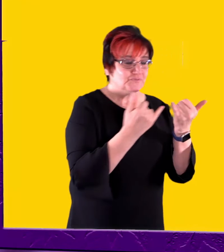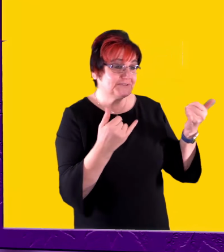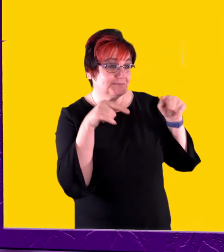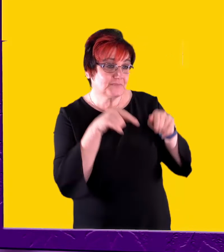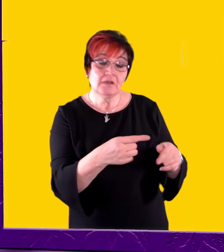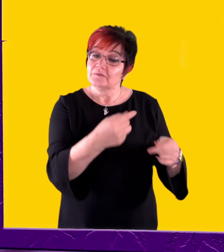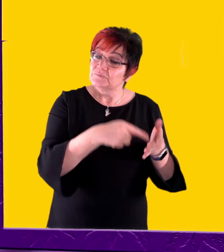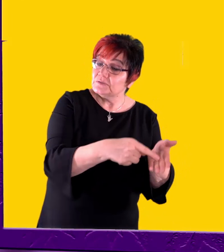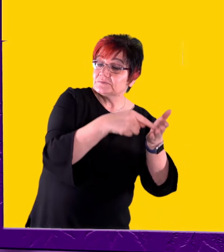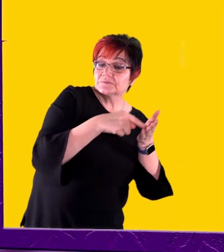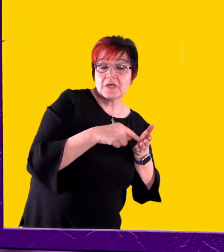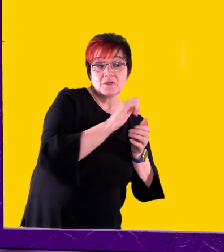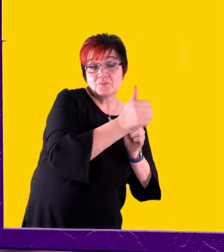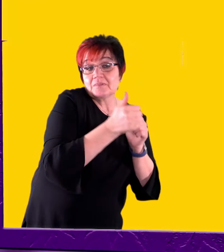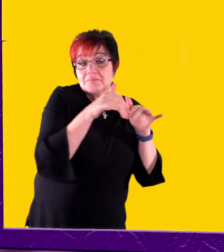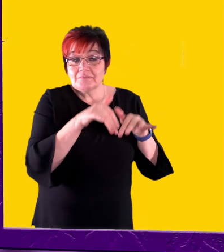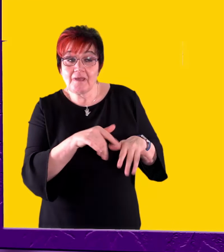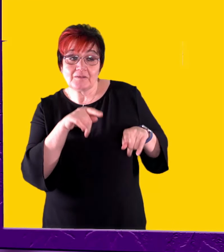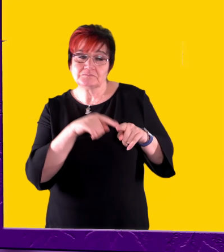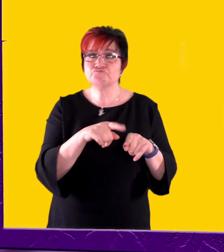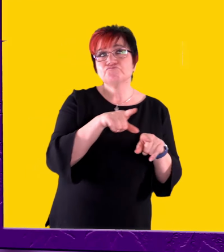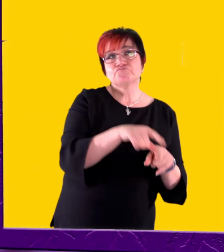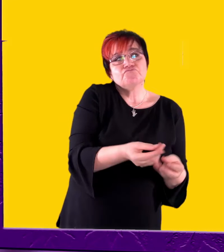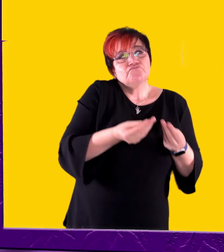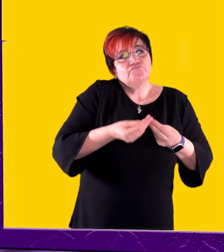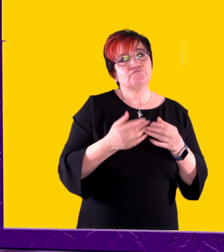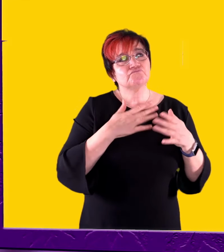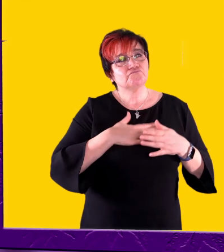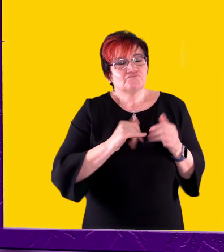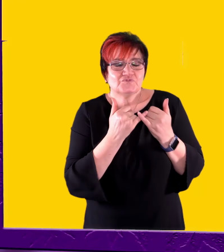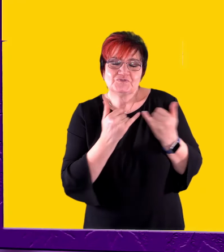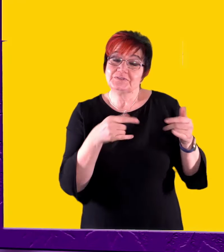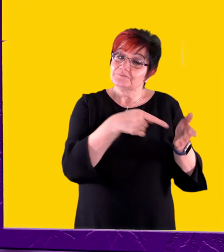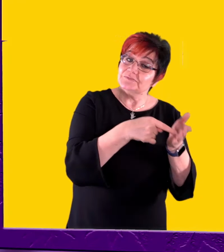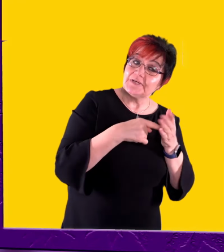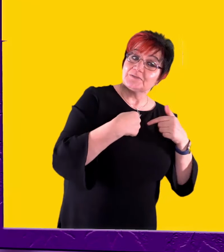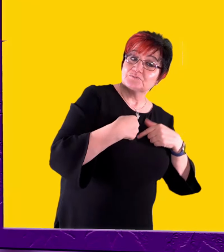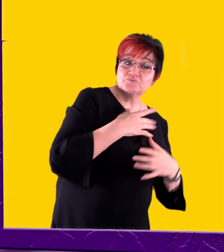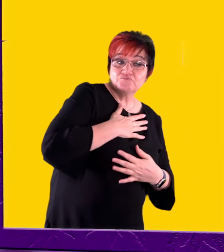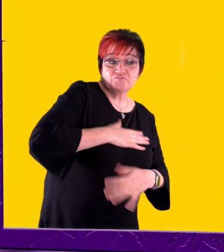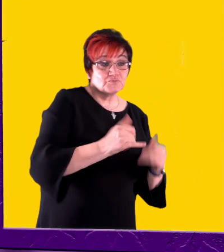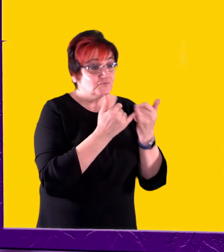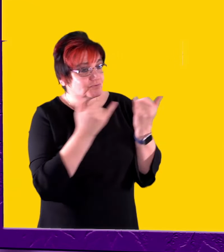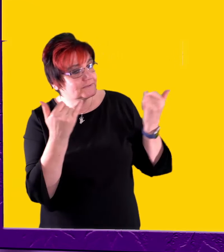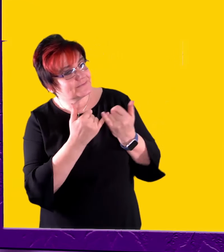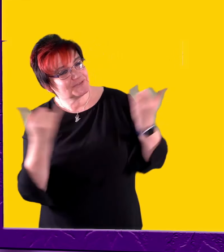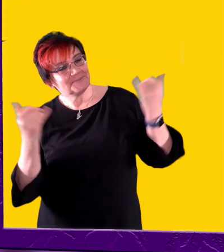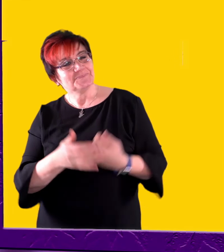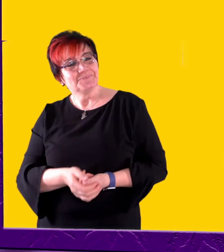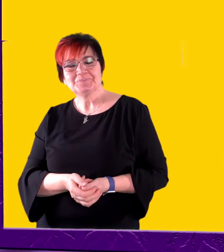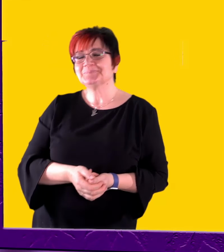Zeig mir, wenn du bei mir bist, wie dir so zumute ist. Wenn du bei mir bist, dann zeig mir, wie's dir geht.